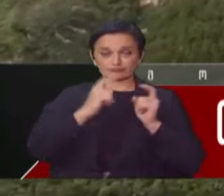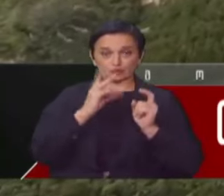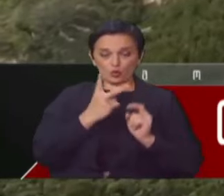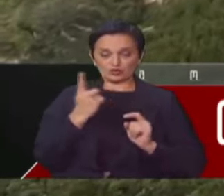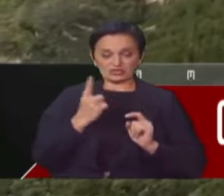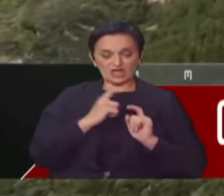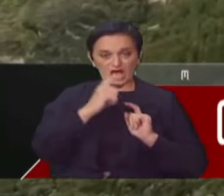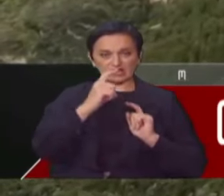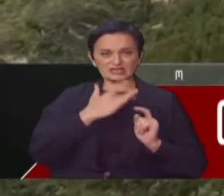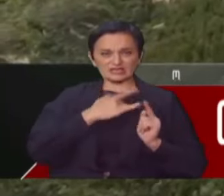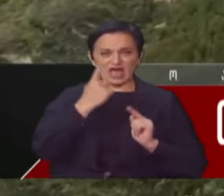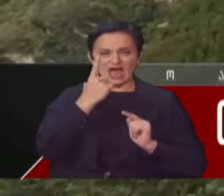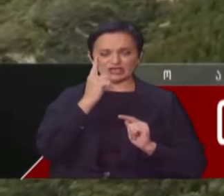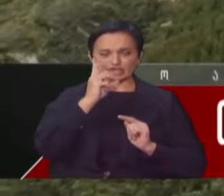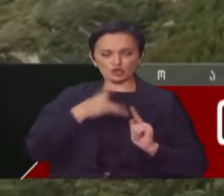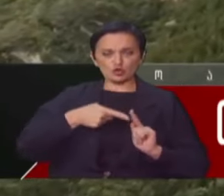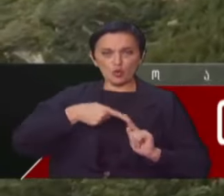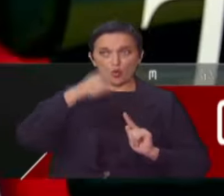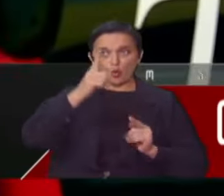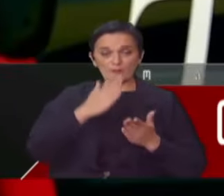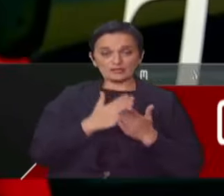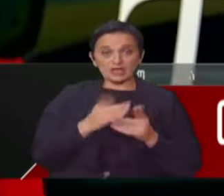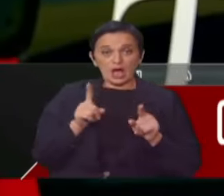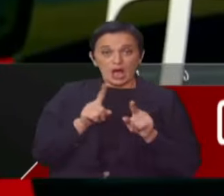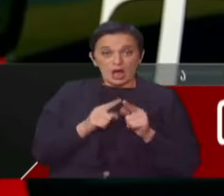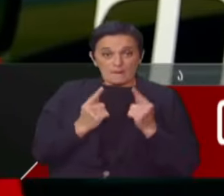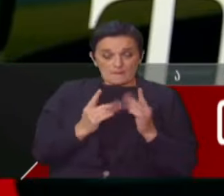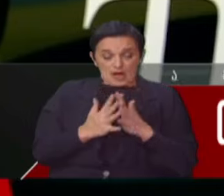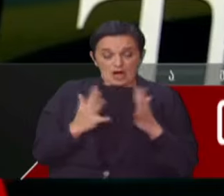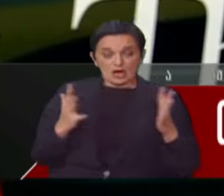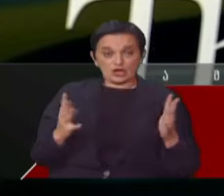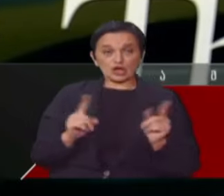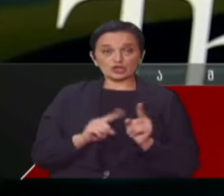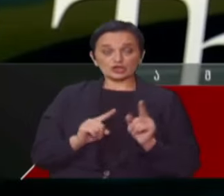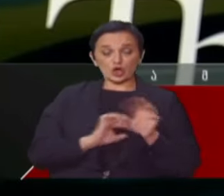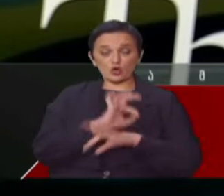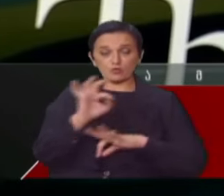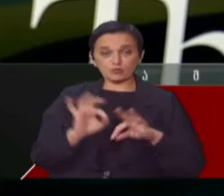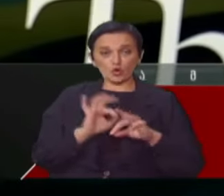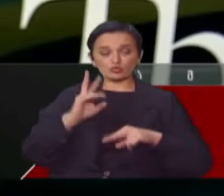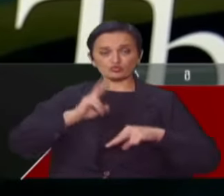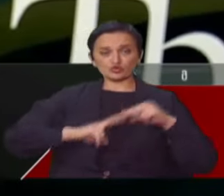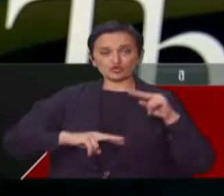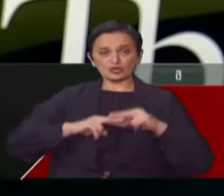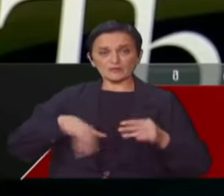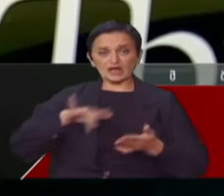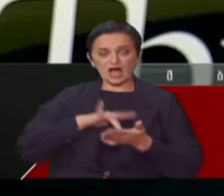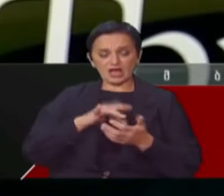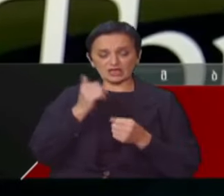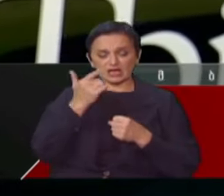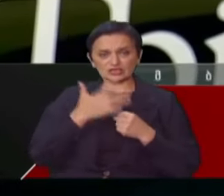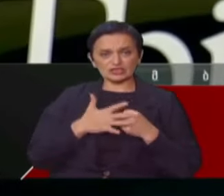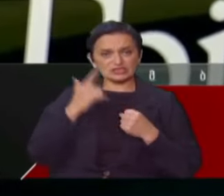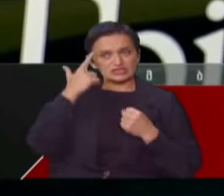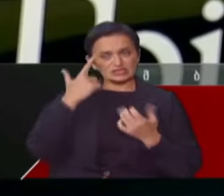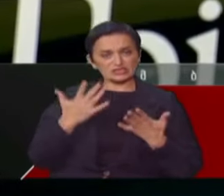სიგრძე დაახლოებით 1 კილომეტრია. ამ მასშტაბის პროექტის მშენებლობა ქალაქის ცენტრში